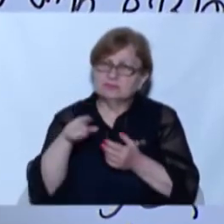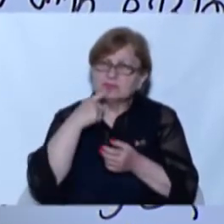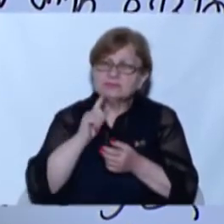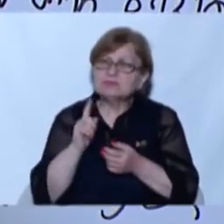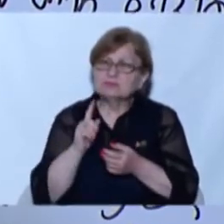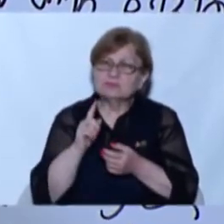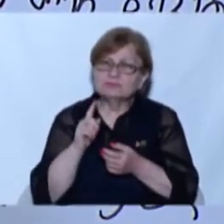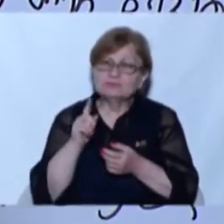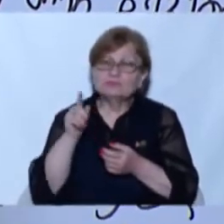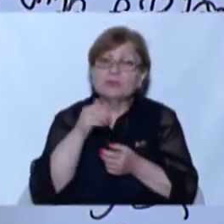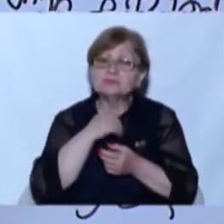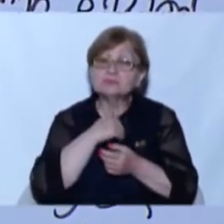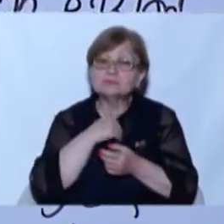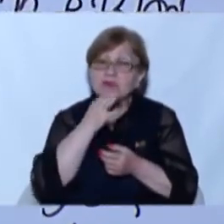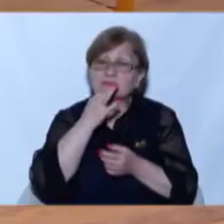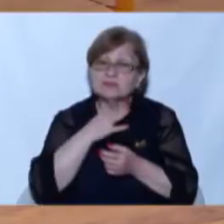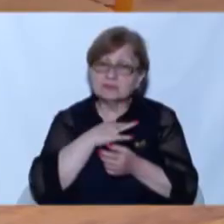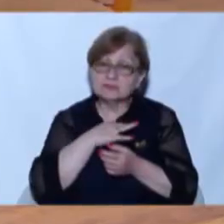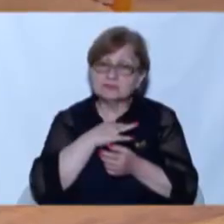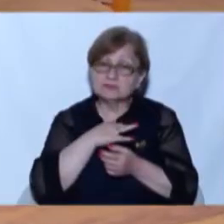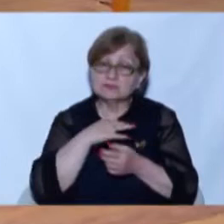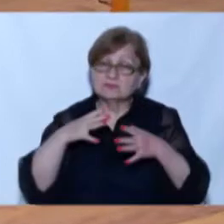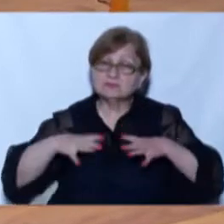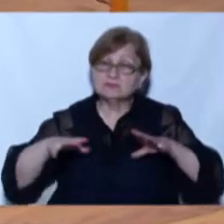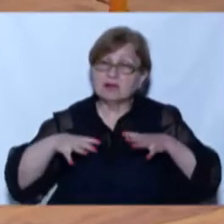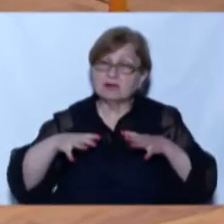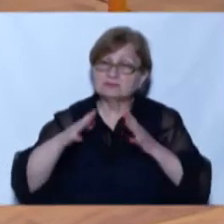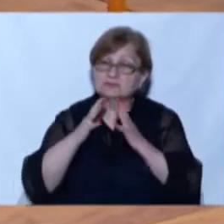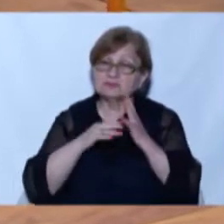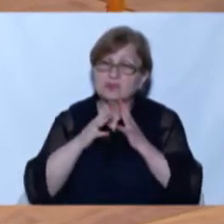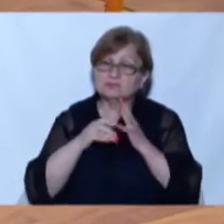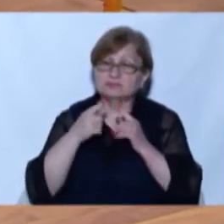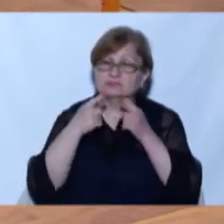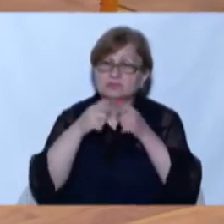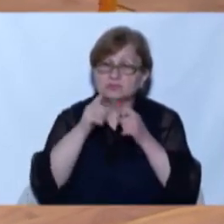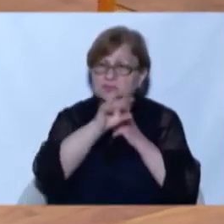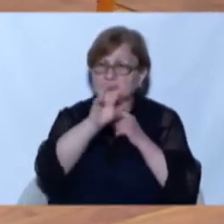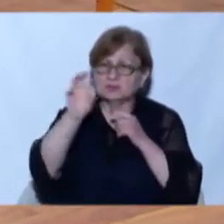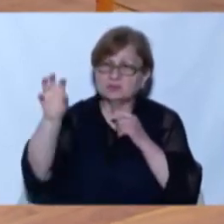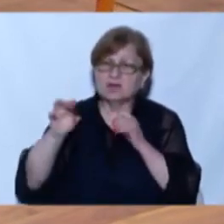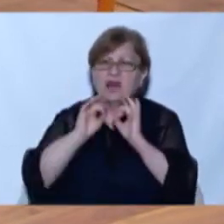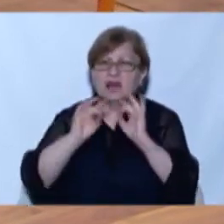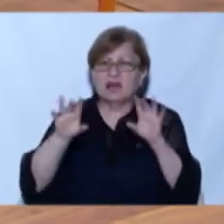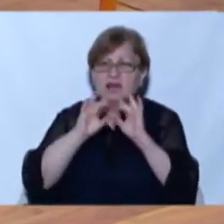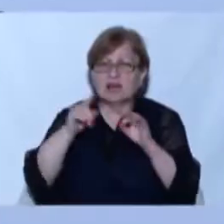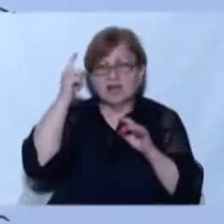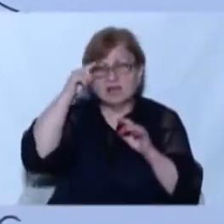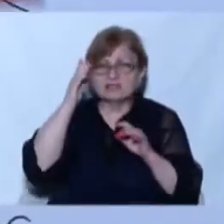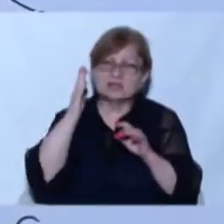ცხადია, მას უნდა გვითხრას, რომ საქართველოს სხვადასხვა კუთხეში ლეგენდები და